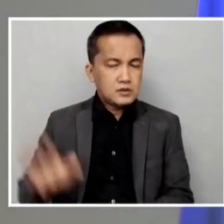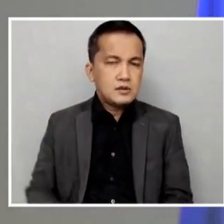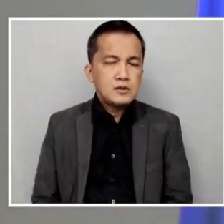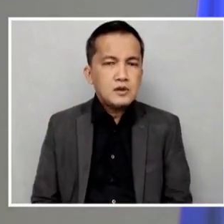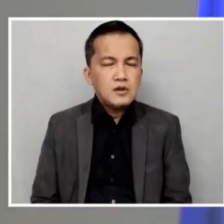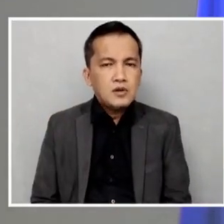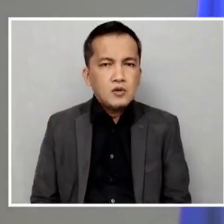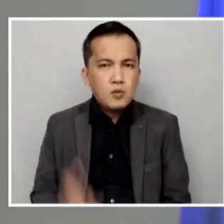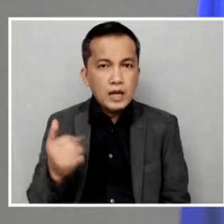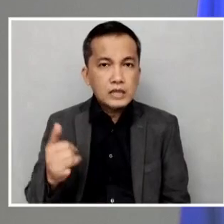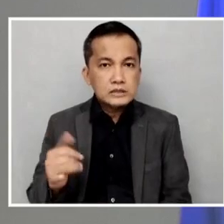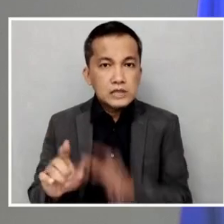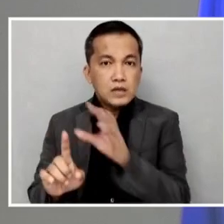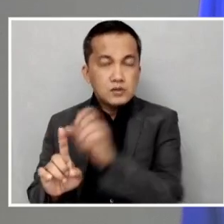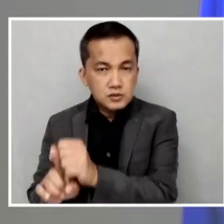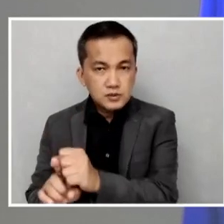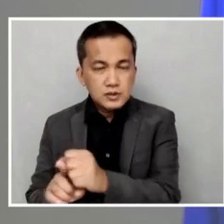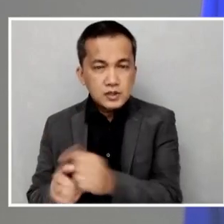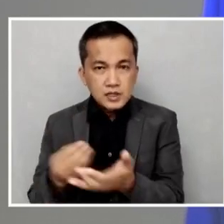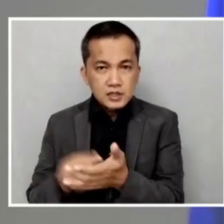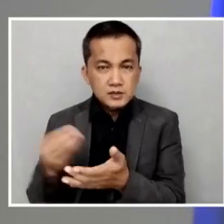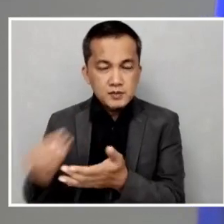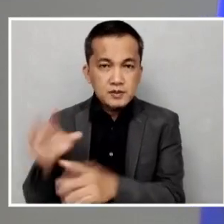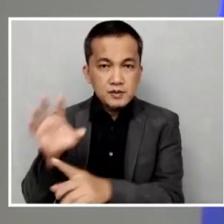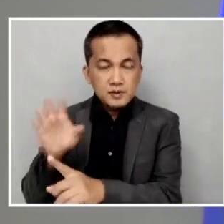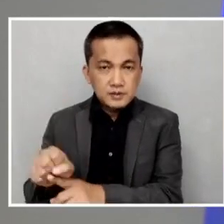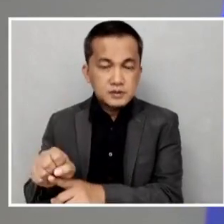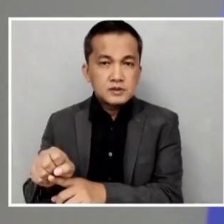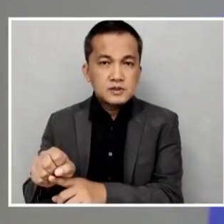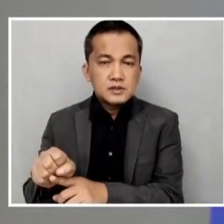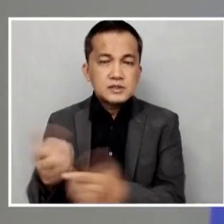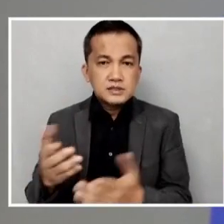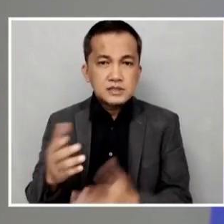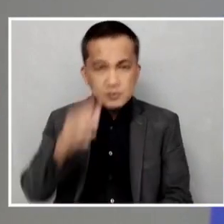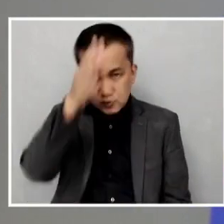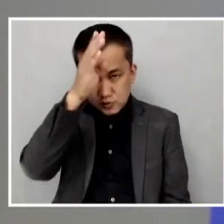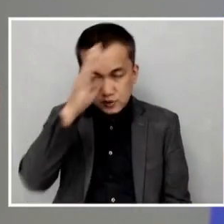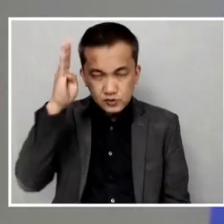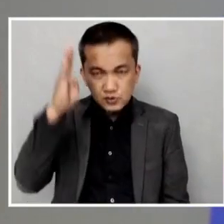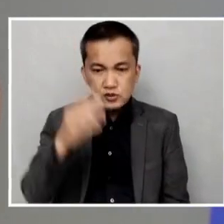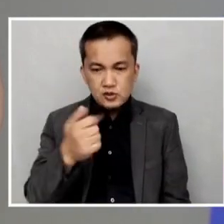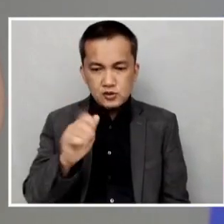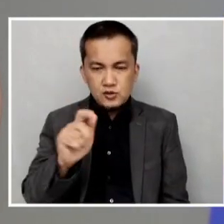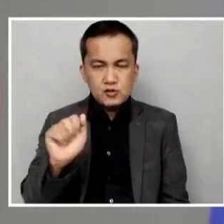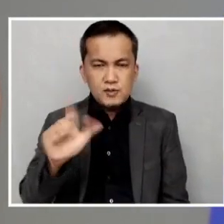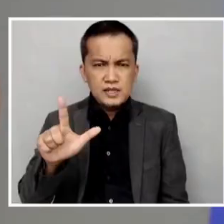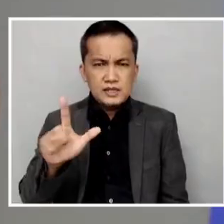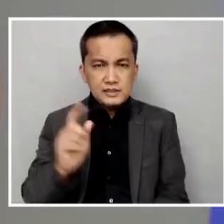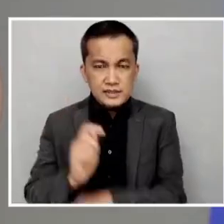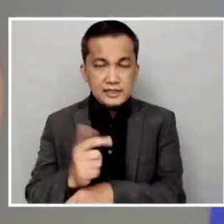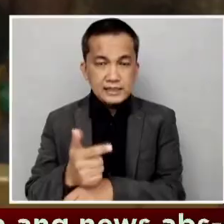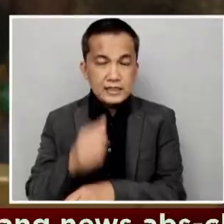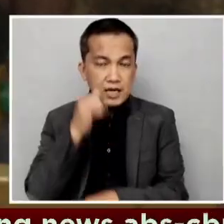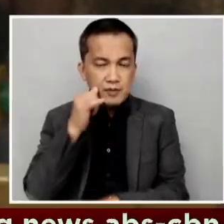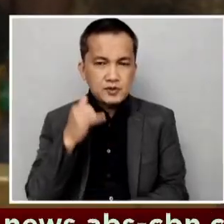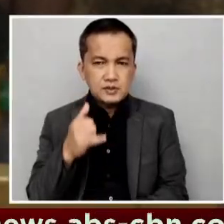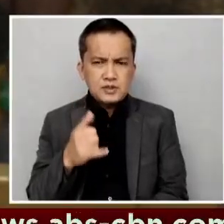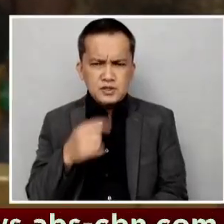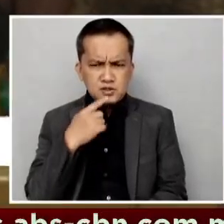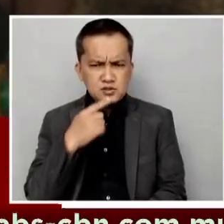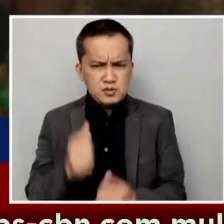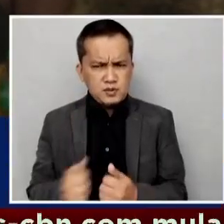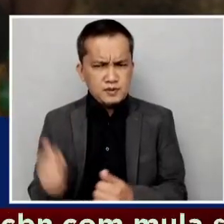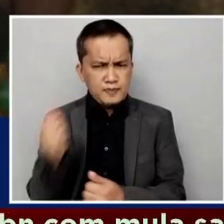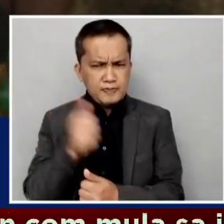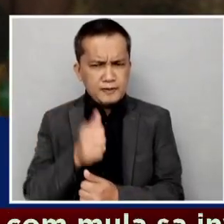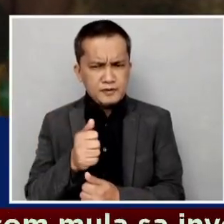matapos maaresto sa by-bus operation sa Bonifacio Global City, Taguig kagabi. Ayon sa mga otoridad,